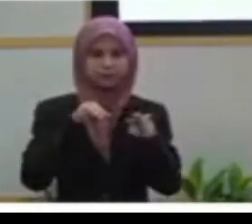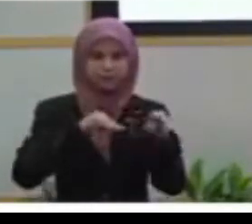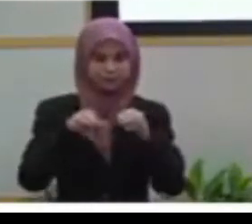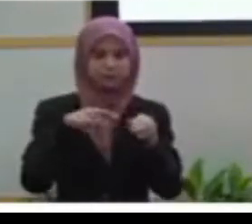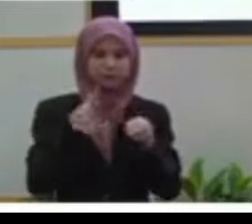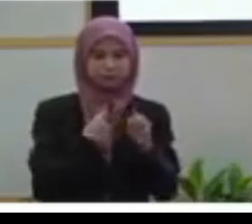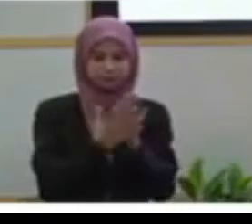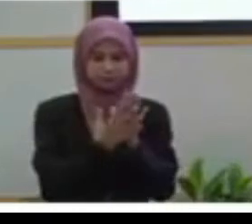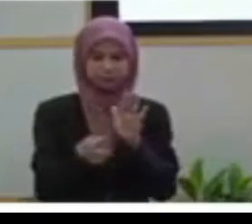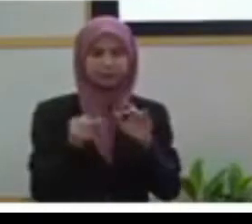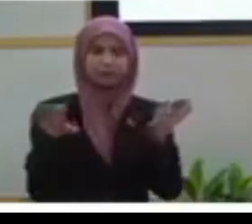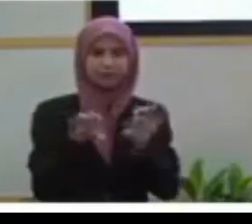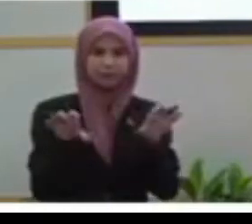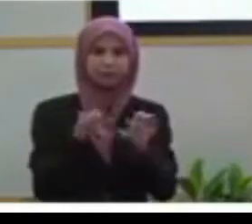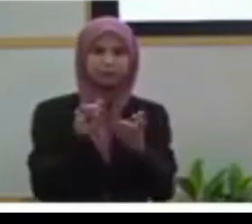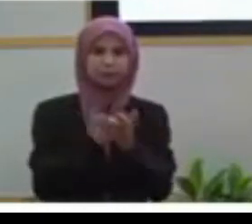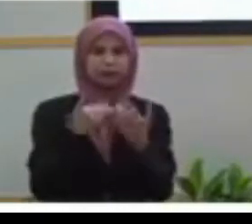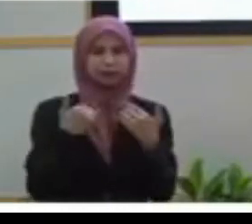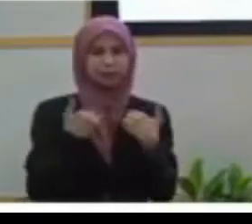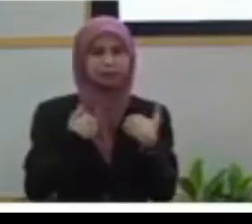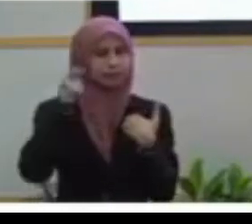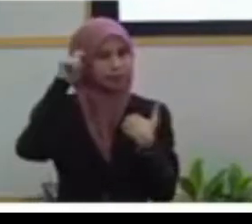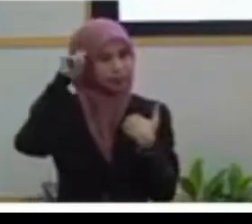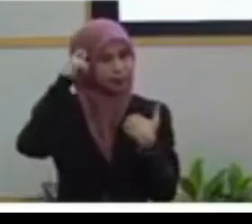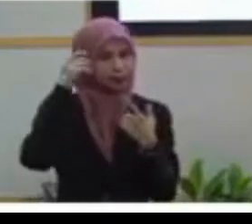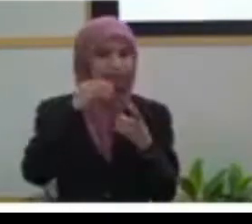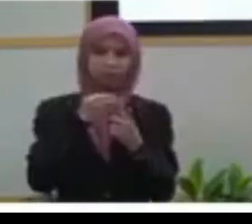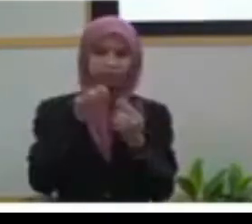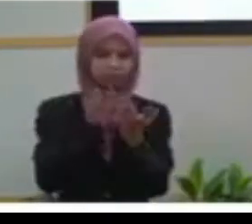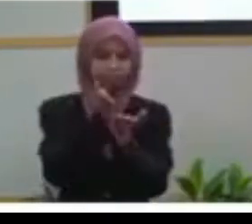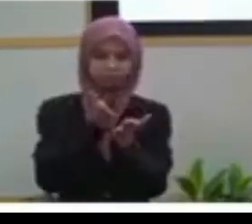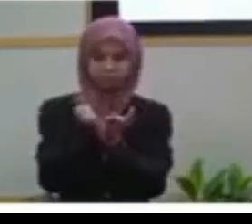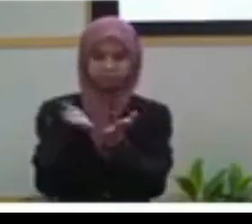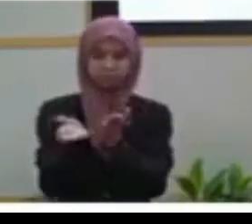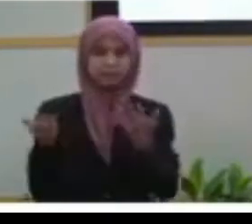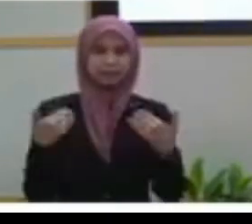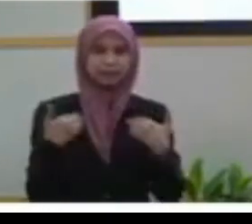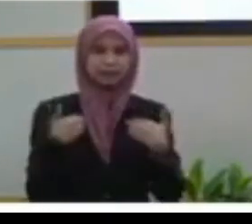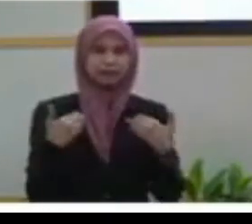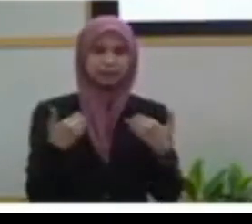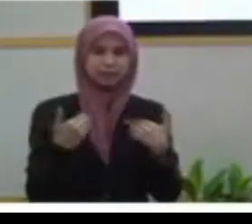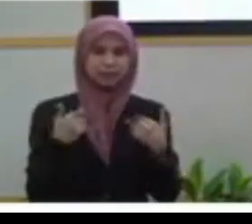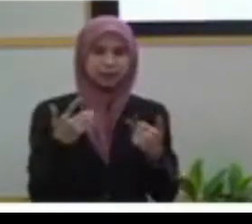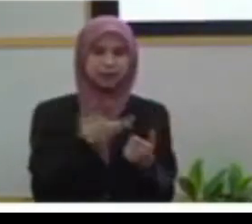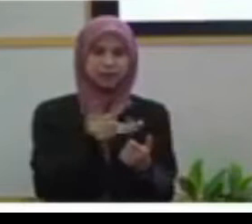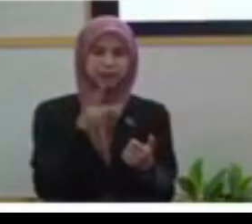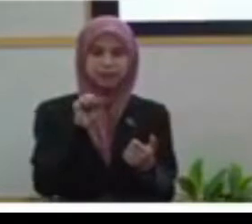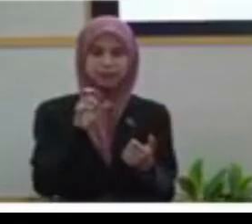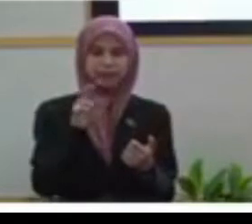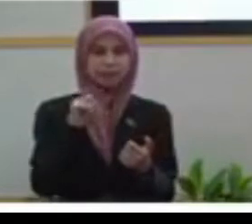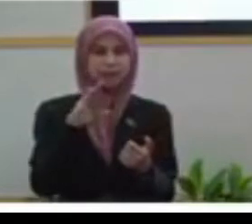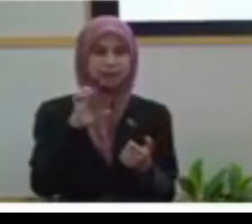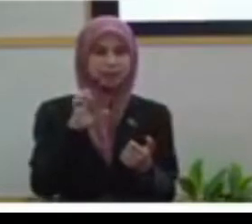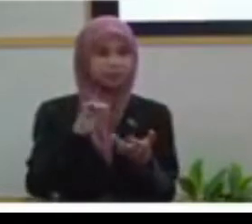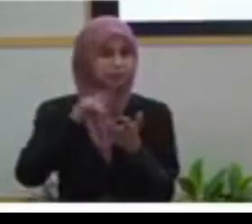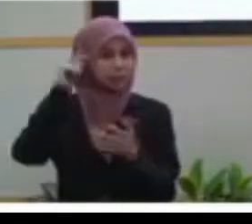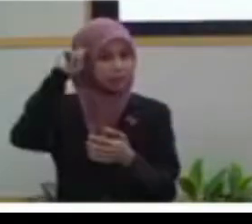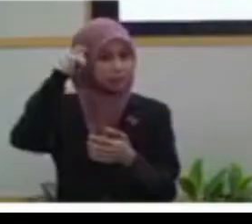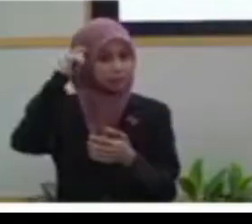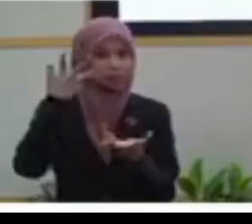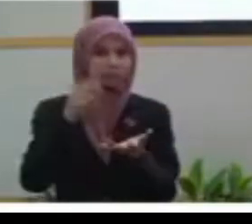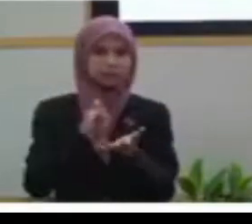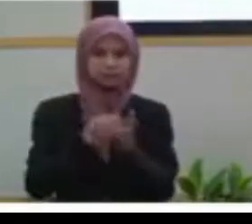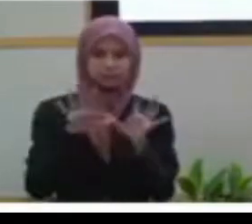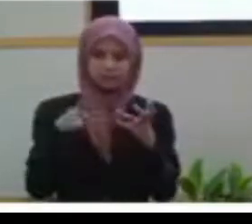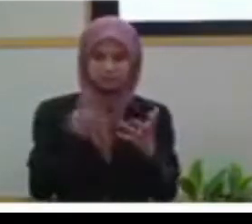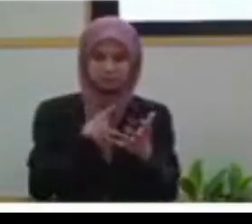Behavioral insight adalah salah satu teori cabang kepada behavioral sciences. It's a theory, purely a theory. But we make